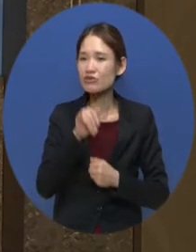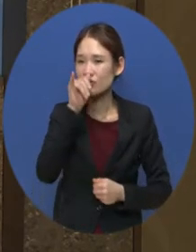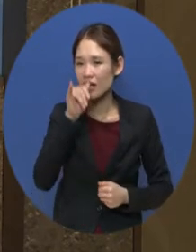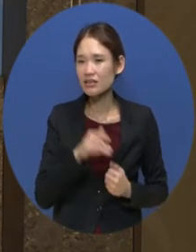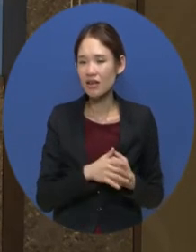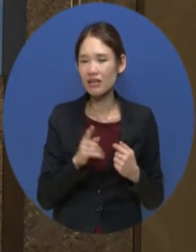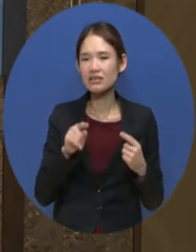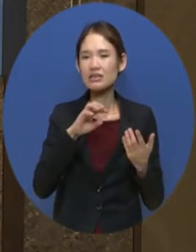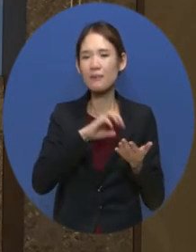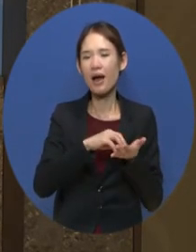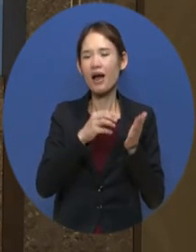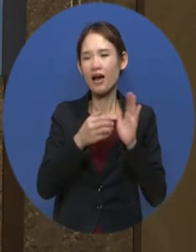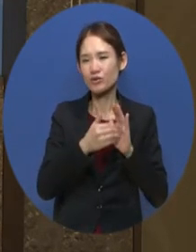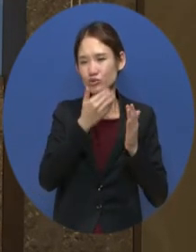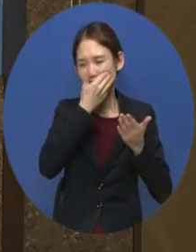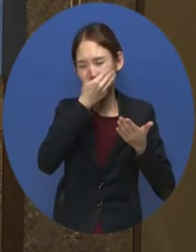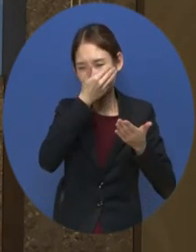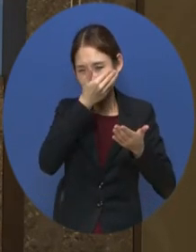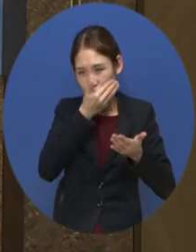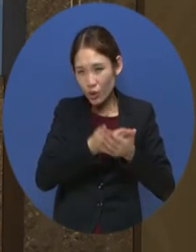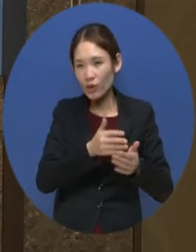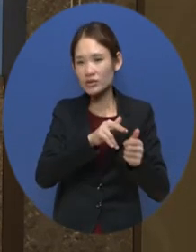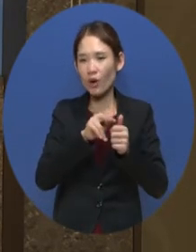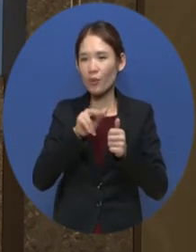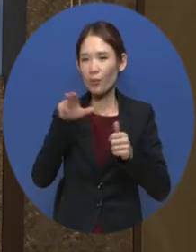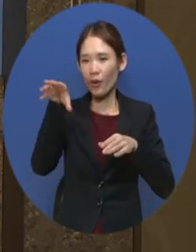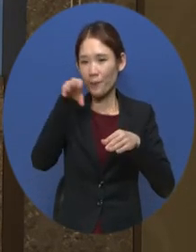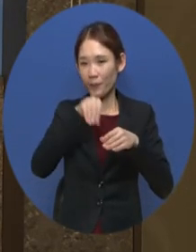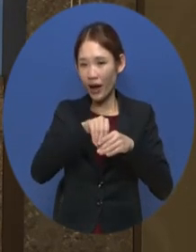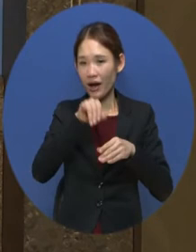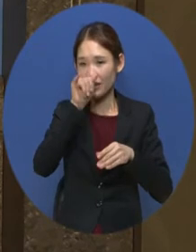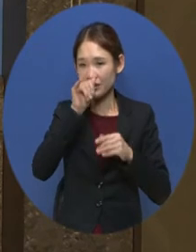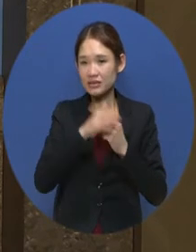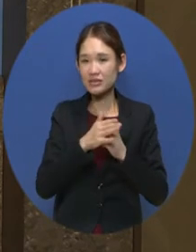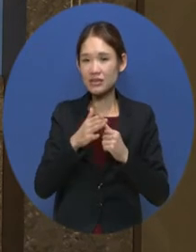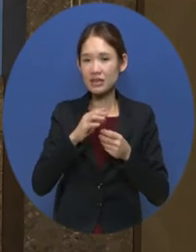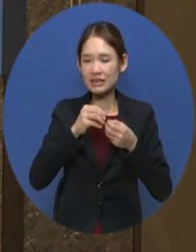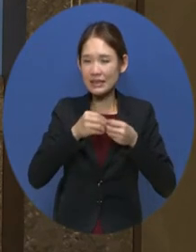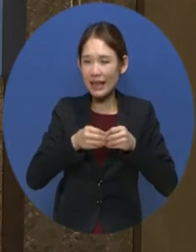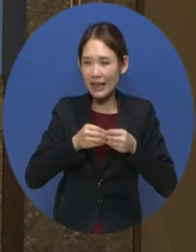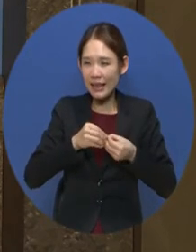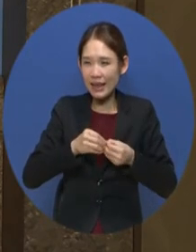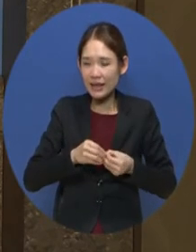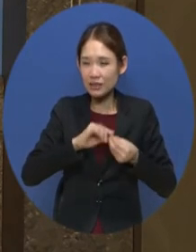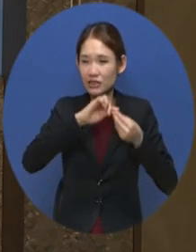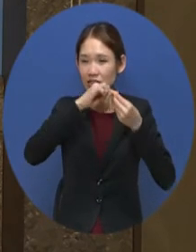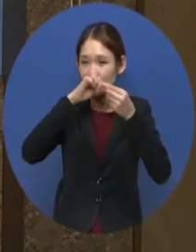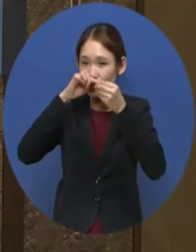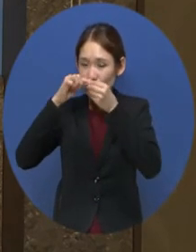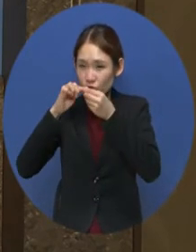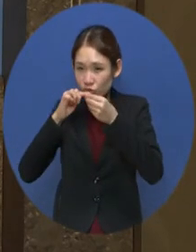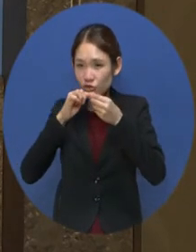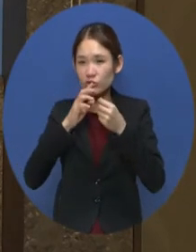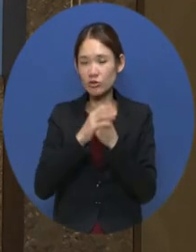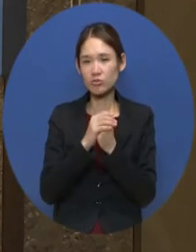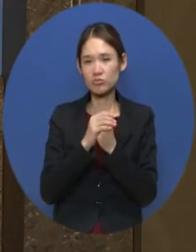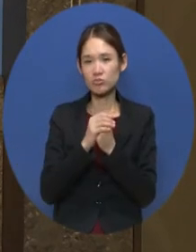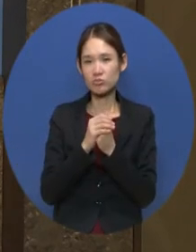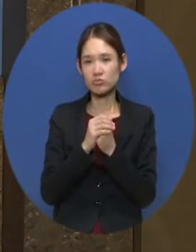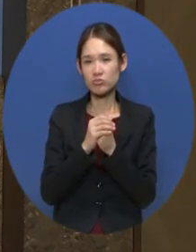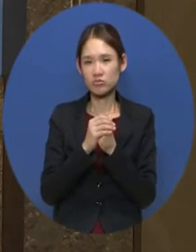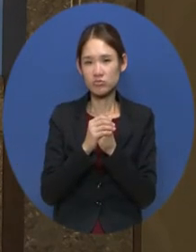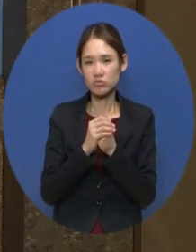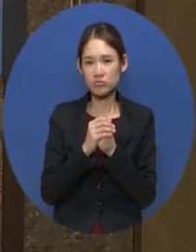그만큼 중요한 정보가 들어있으니까는 그렇게까지 깨알같은 글씨에 구겨서라도 접어서라도